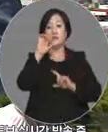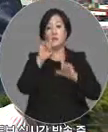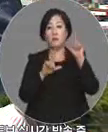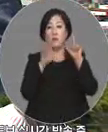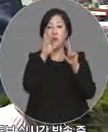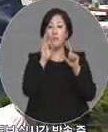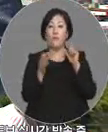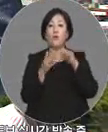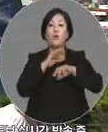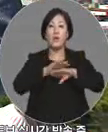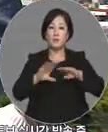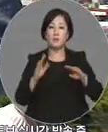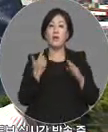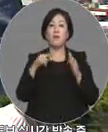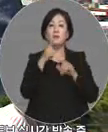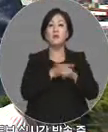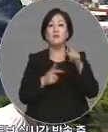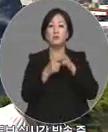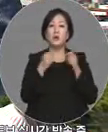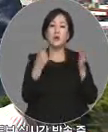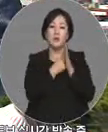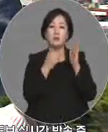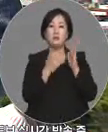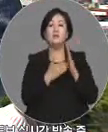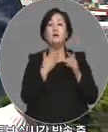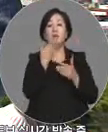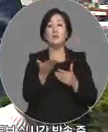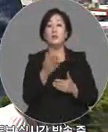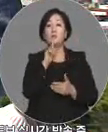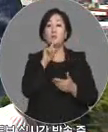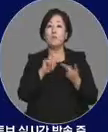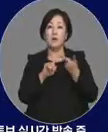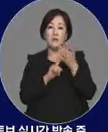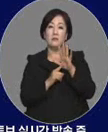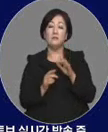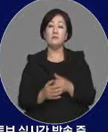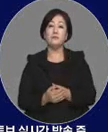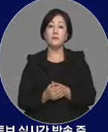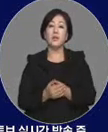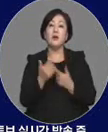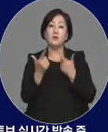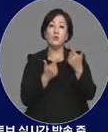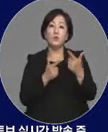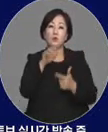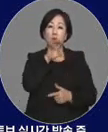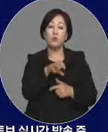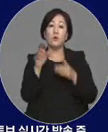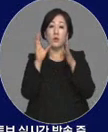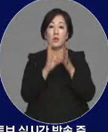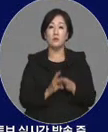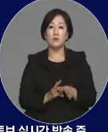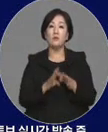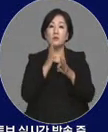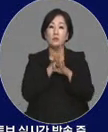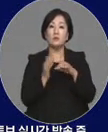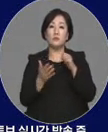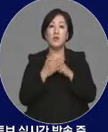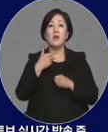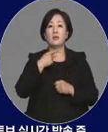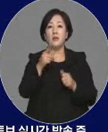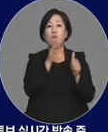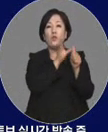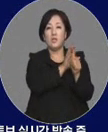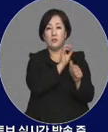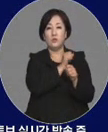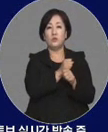따라서 해제 대상 지역을 추가로 지정할 수 있다는 여지를 뒀습니다. 조정 지역이 그대로 유지되면서 담보 대출